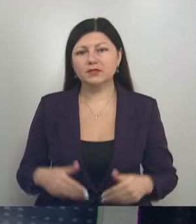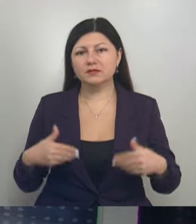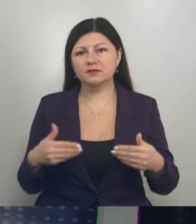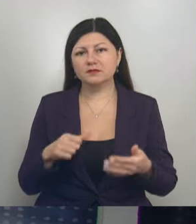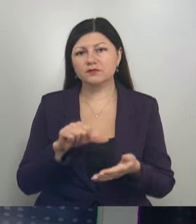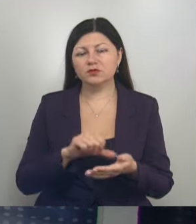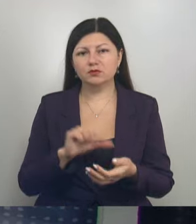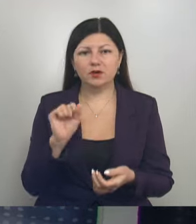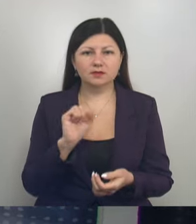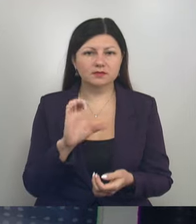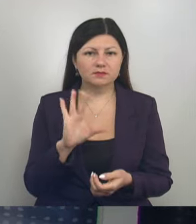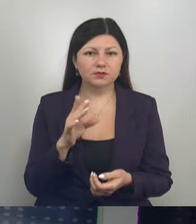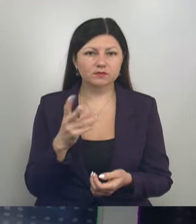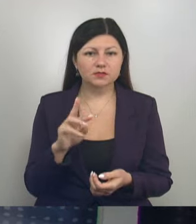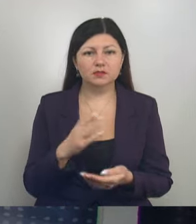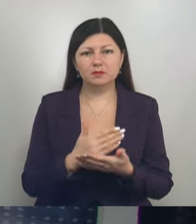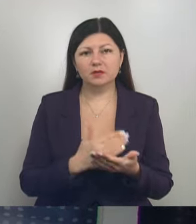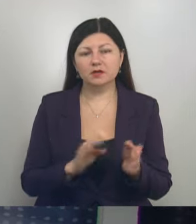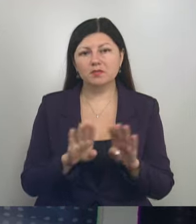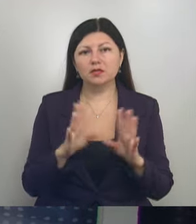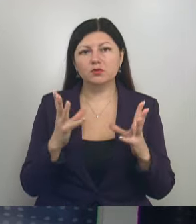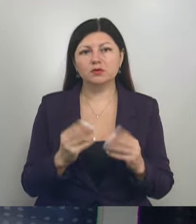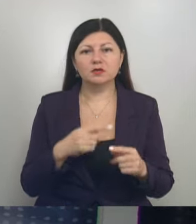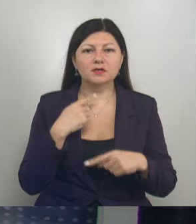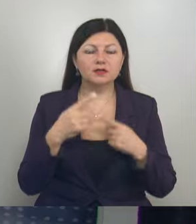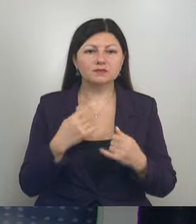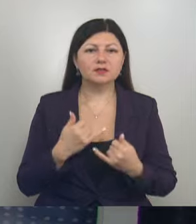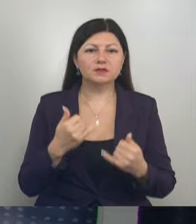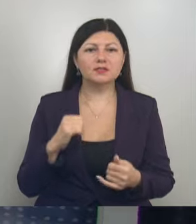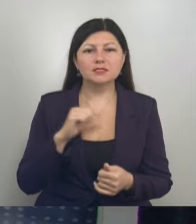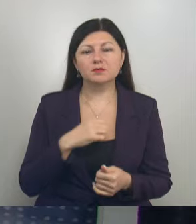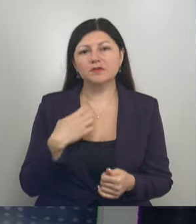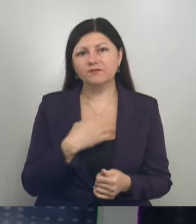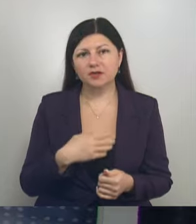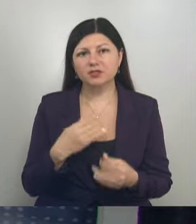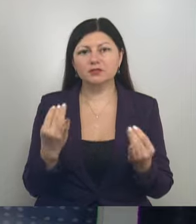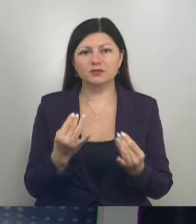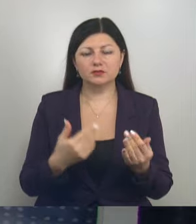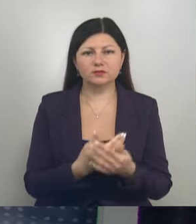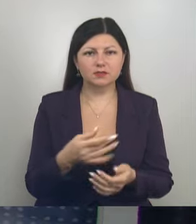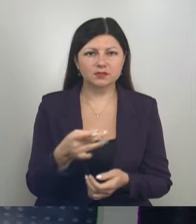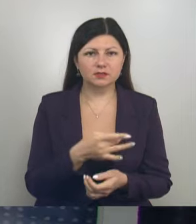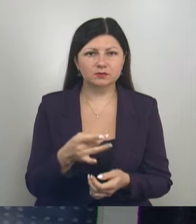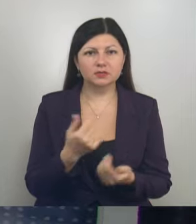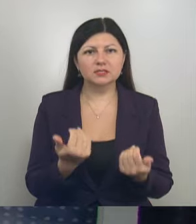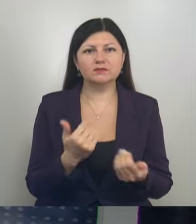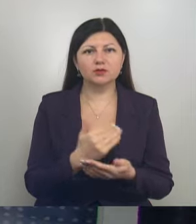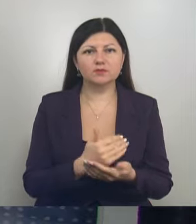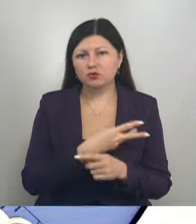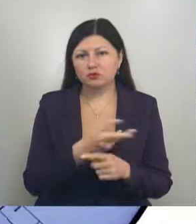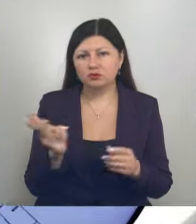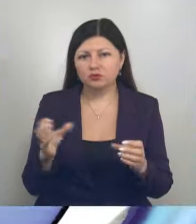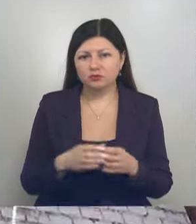Здравствуйте. В студии Анна Свидовская. Это программа «Такой день». Как всегда, для вас самые важные и интересные новости региона. Сегодня в выпуске.